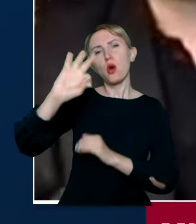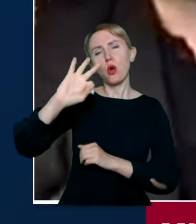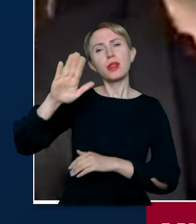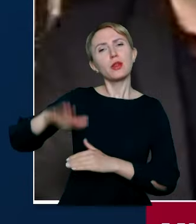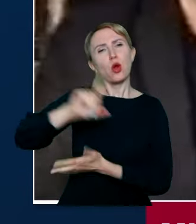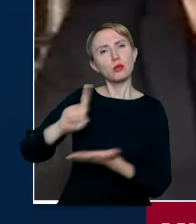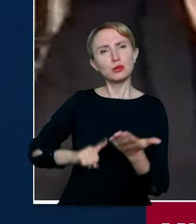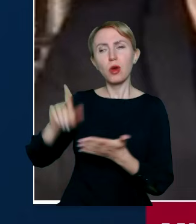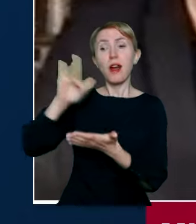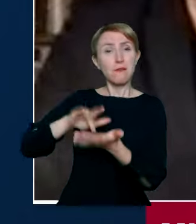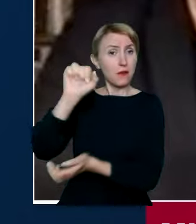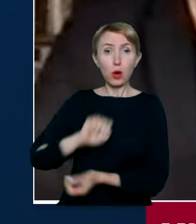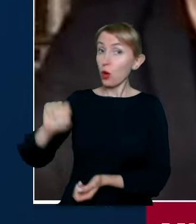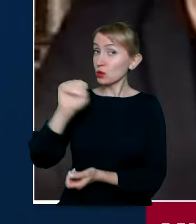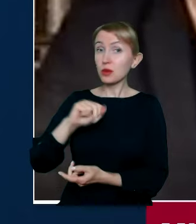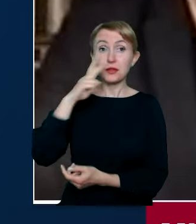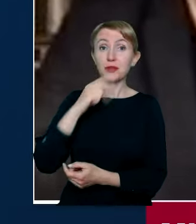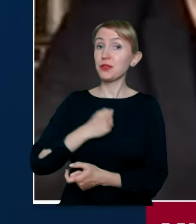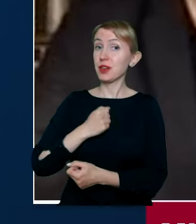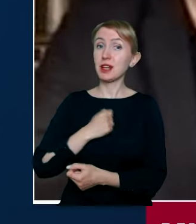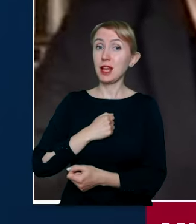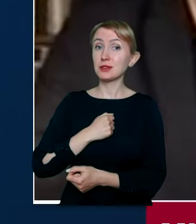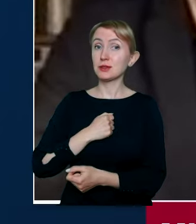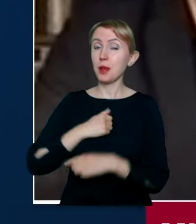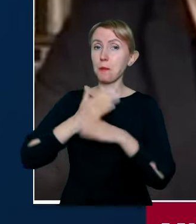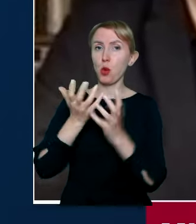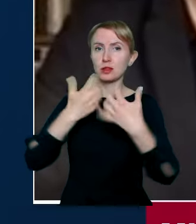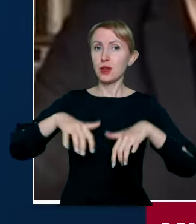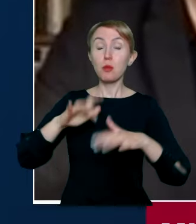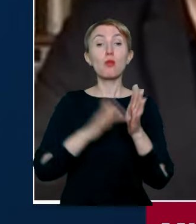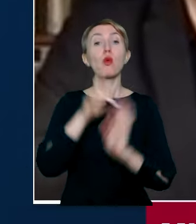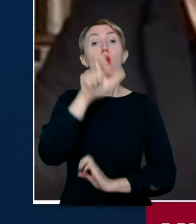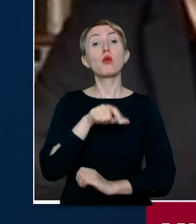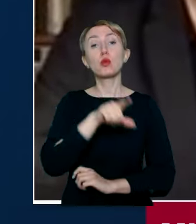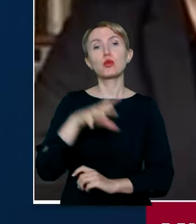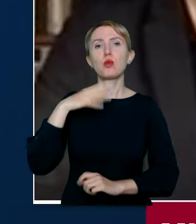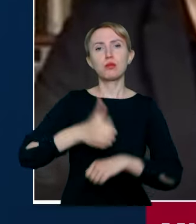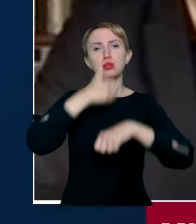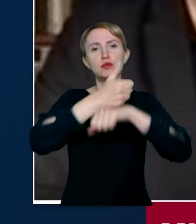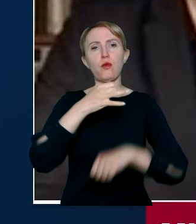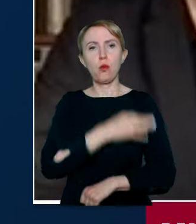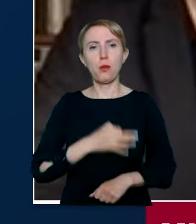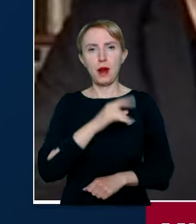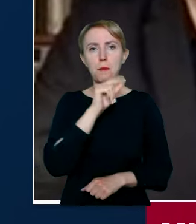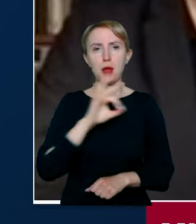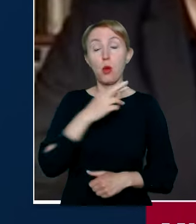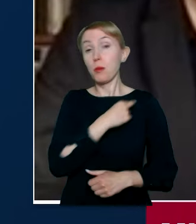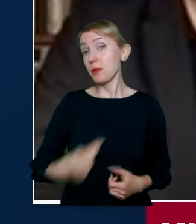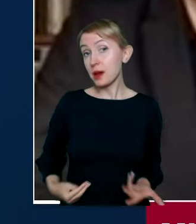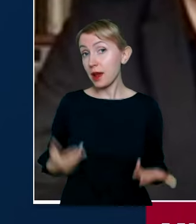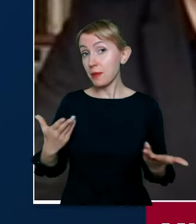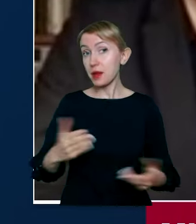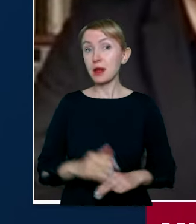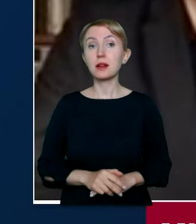Śląsku we Wrocławiu wyraźnie się podzieliło, no bo Donald Tusk, przywódca, premier, wódz